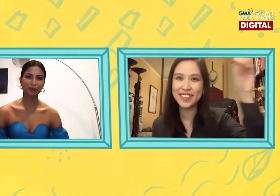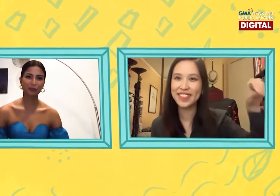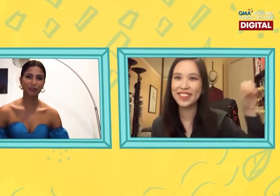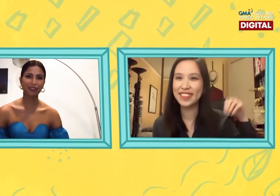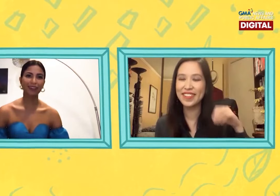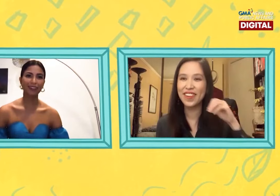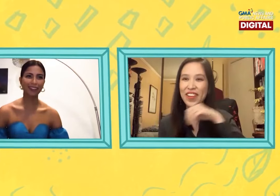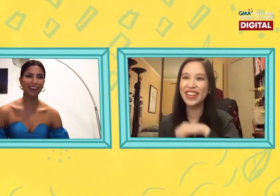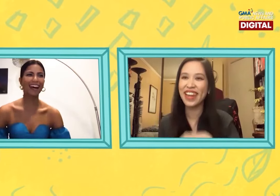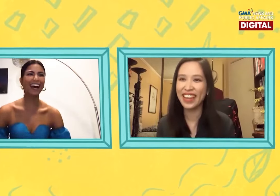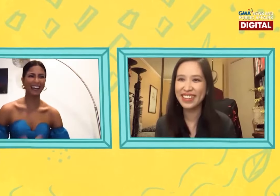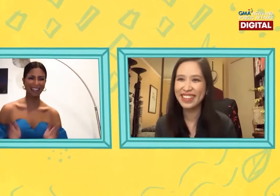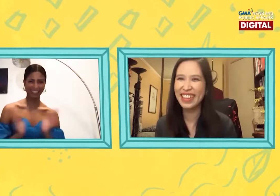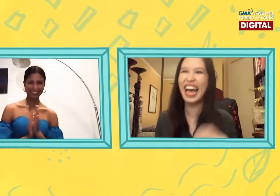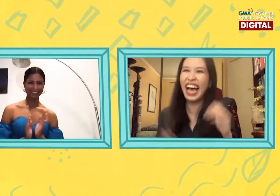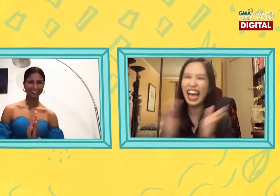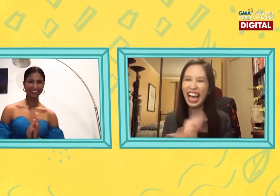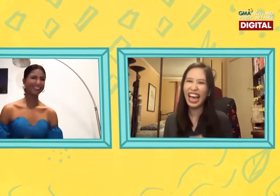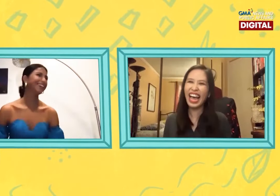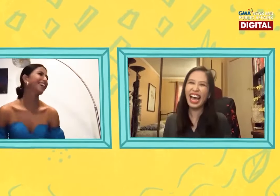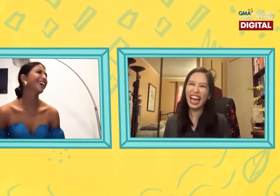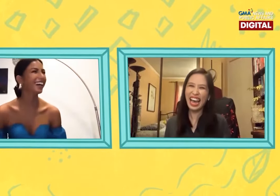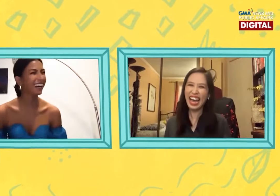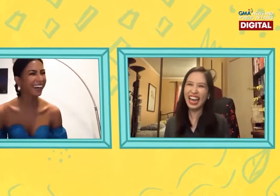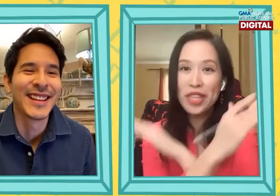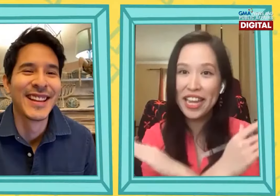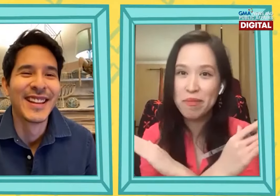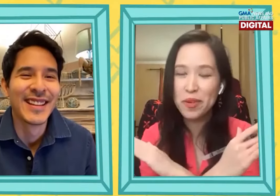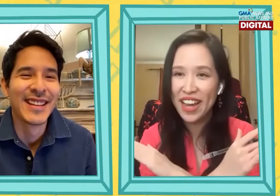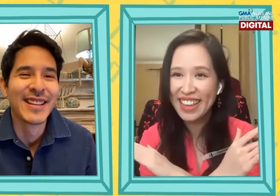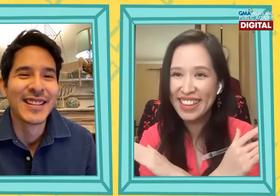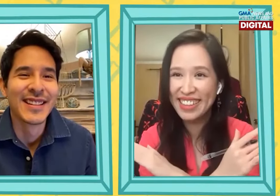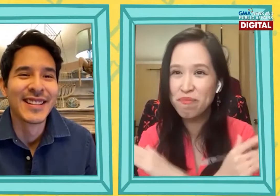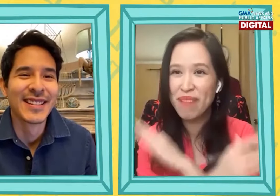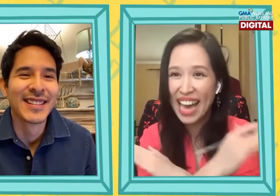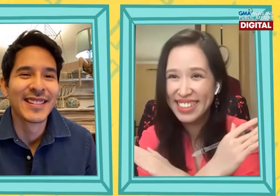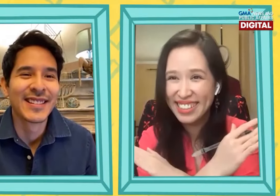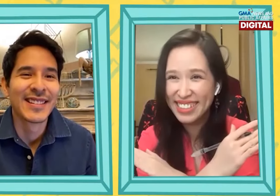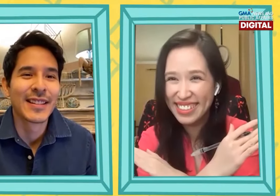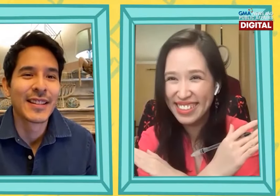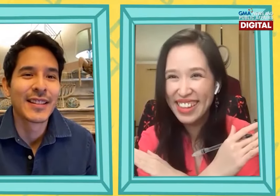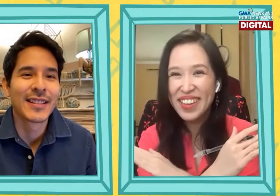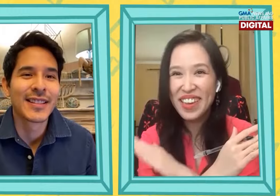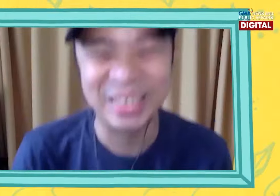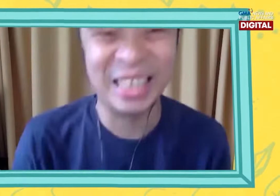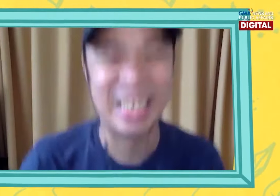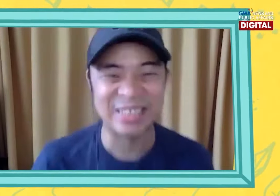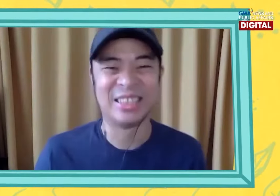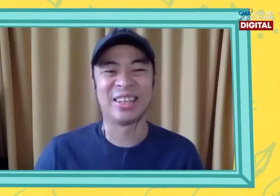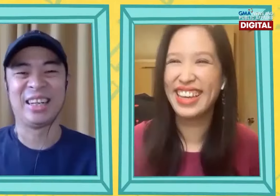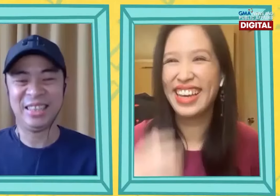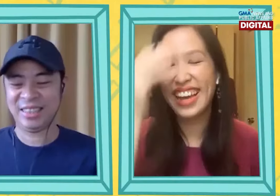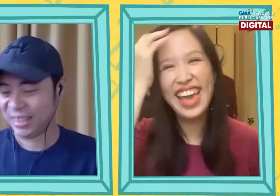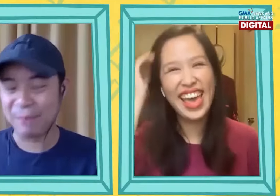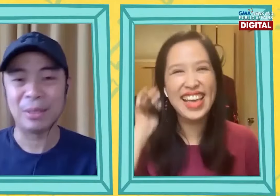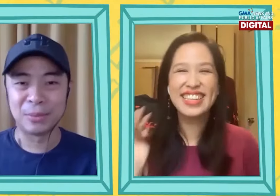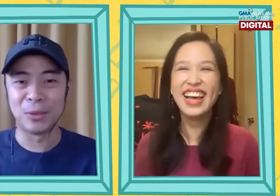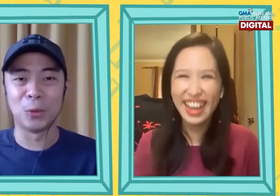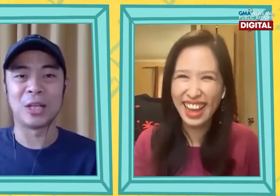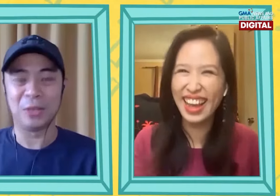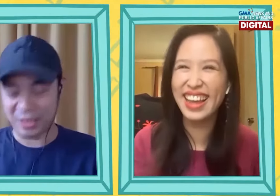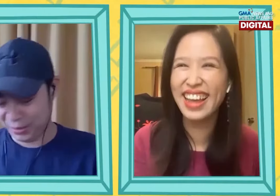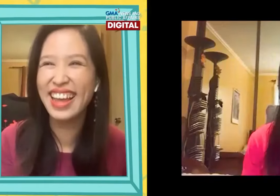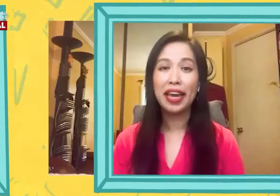house in each. Yeah. Komportable usapan. No dating muna? Sagot ko na yan. Ganda na, okay.